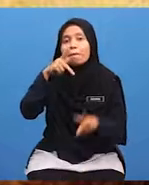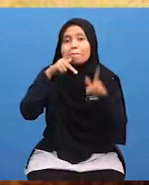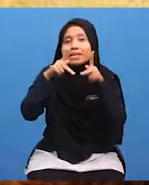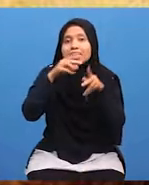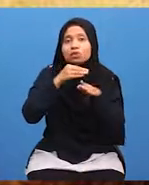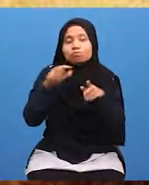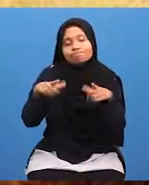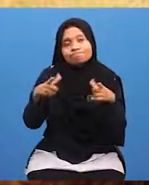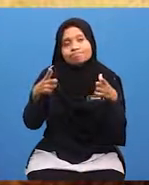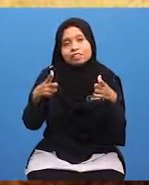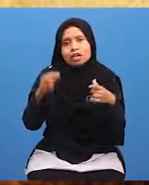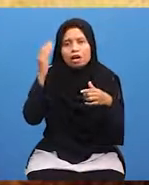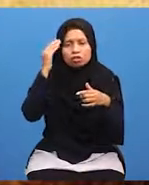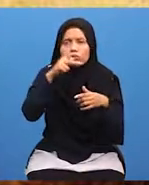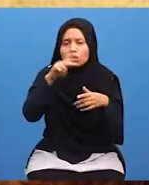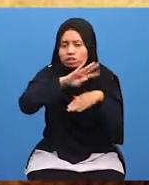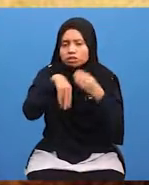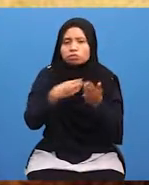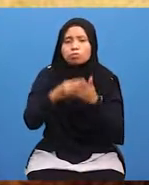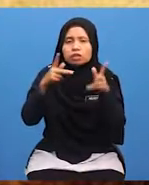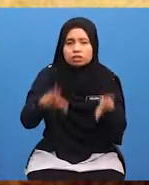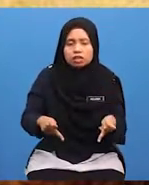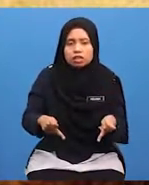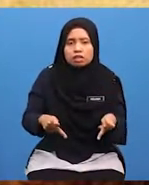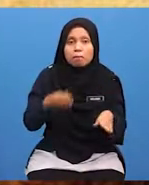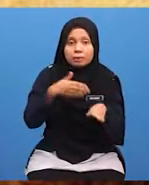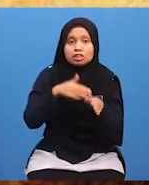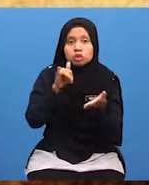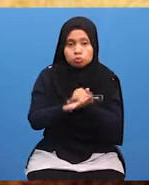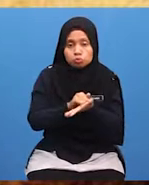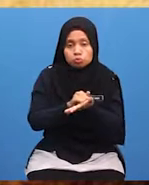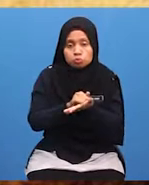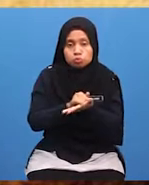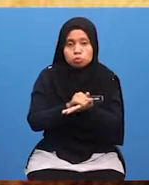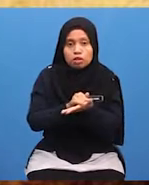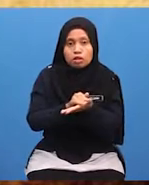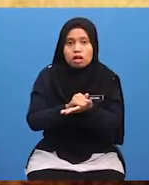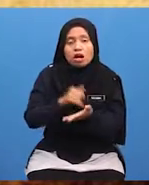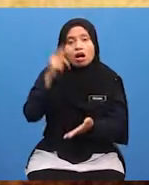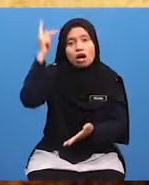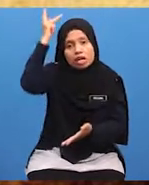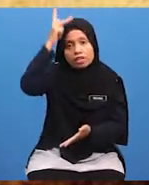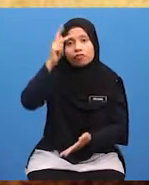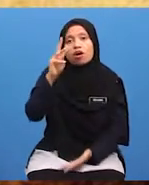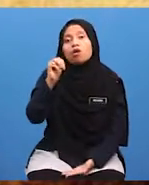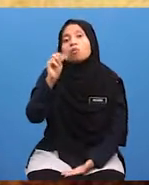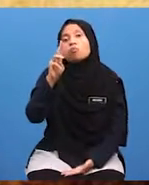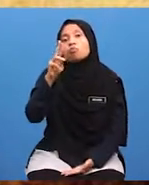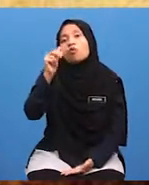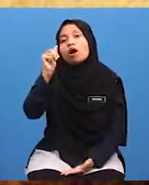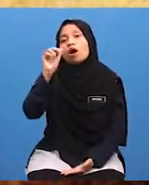tahukah para pelajar sekalian, semasa pemerintahan pengasas kerajaan Bani Umayyah, iaitu Khalifah Muawiyah bin Abi